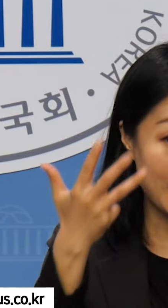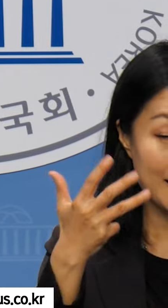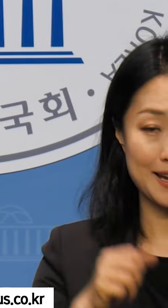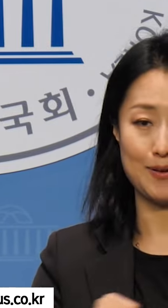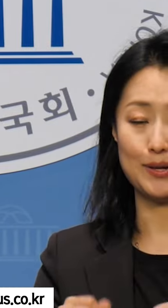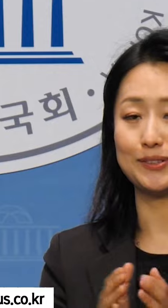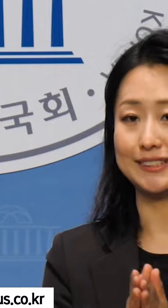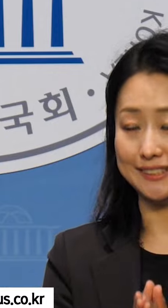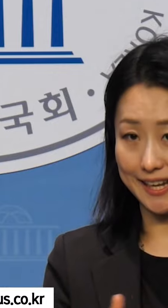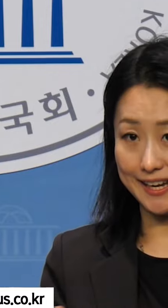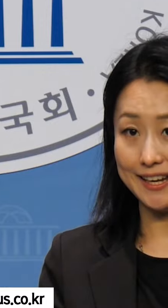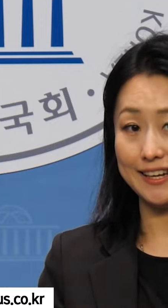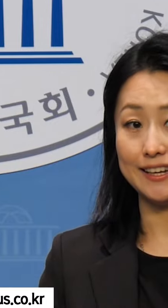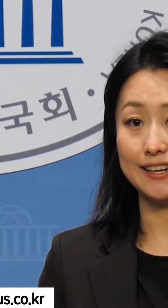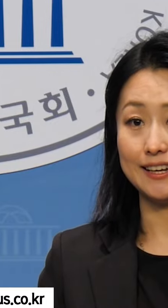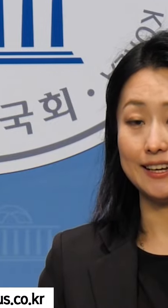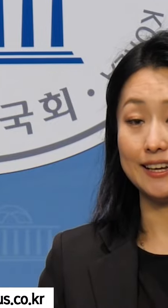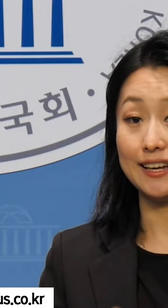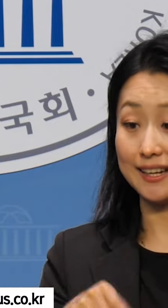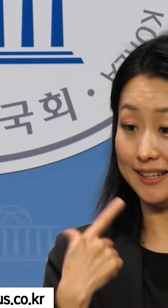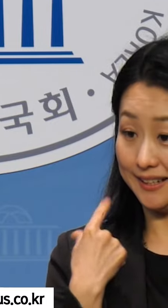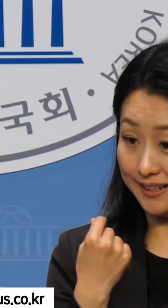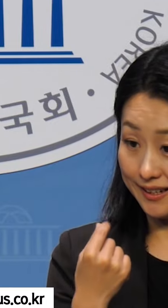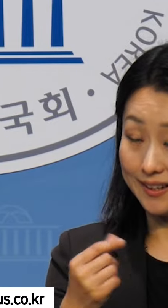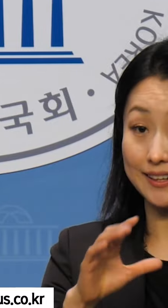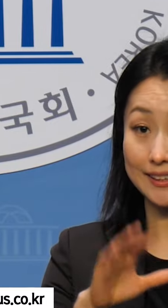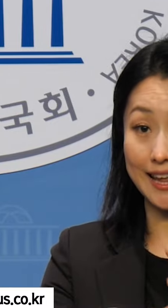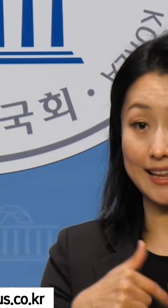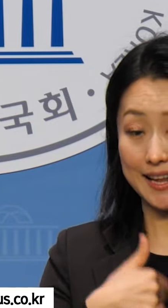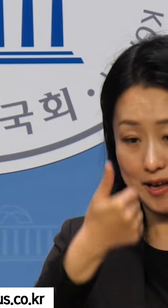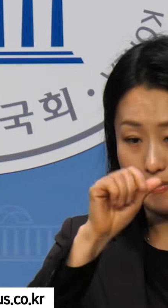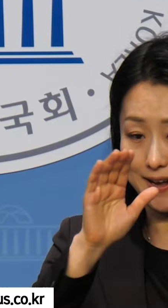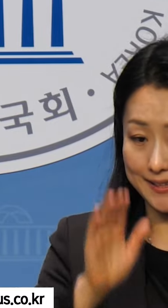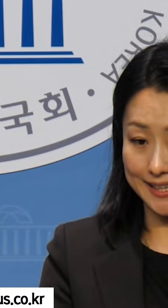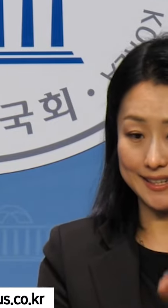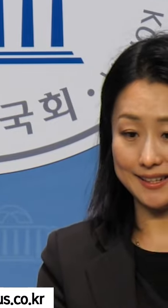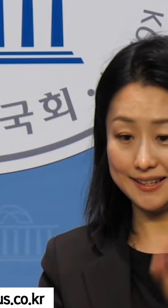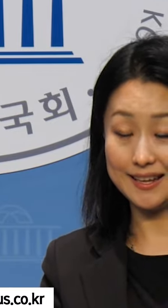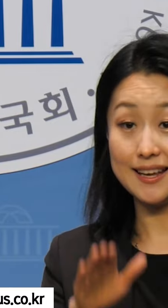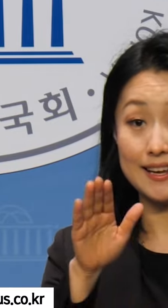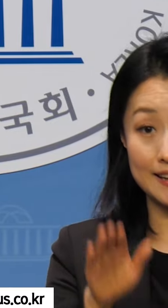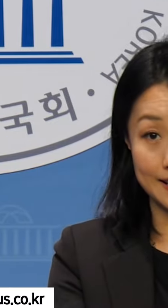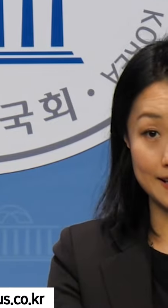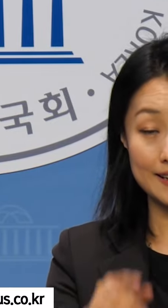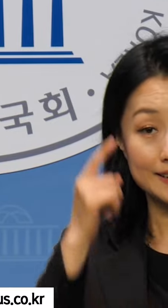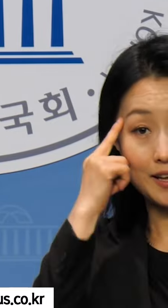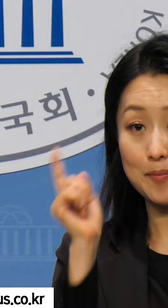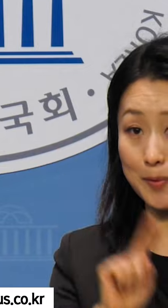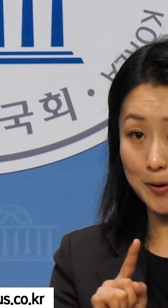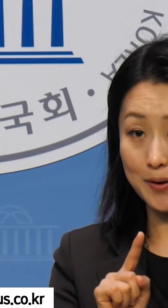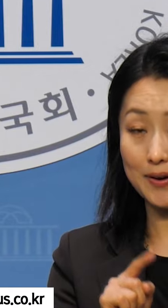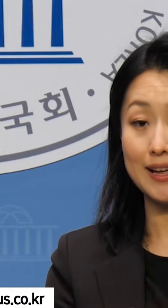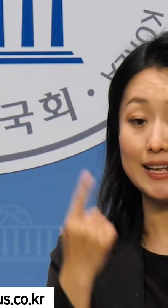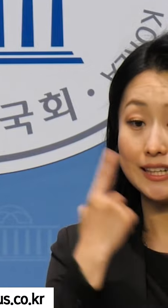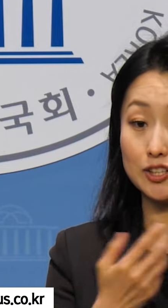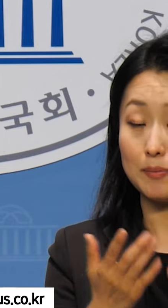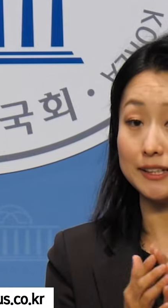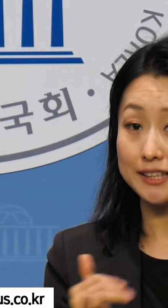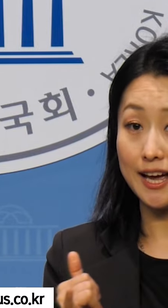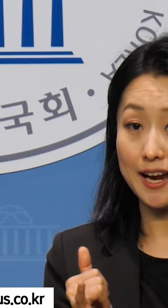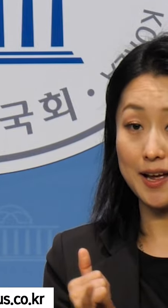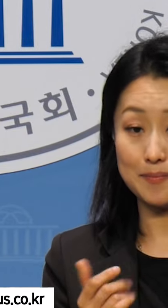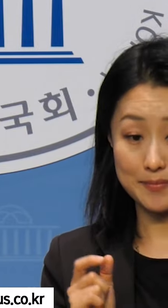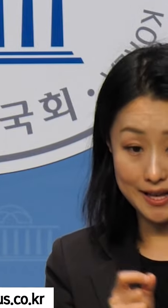시작합니다. 그 여정의 걸음걸음마다 제 다짐을 이렇게 새겨두겠습니다. 상처받은 사람들의